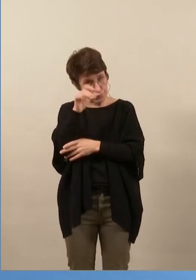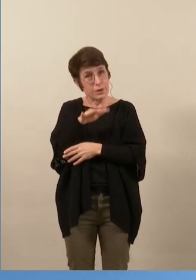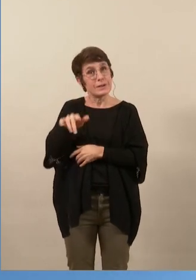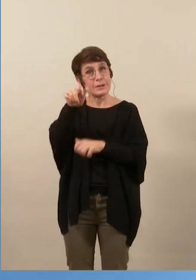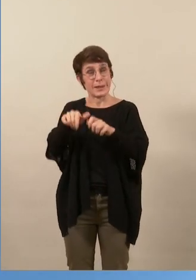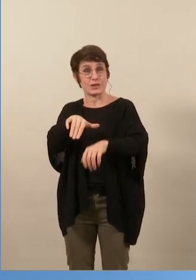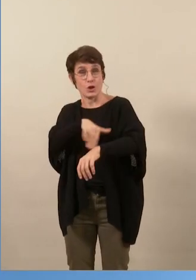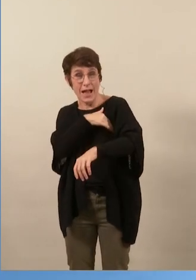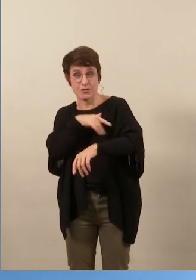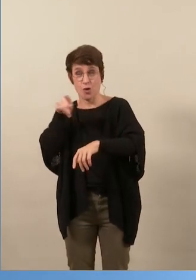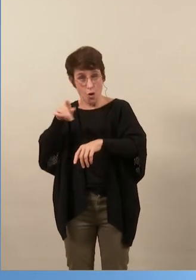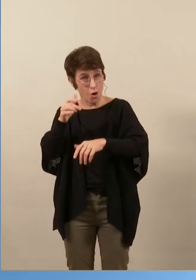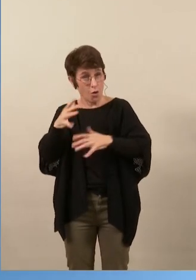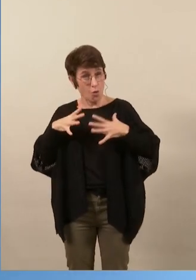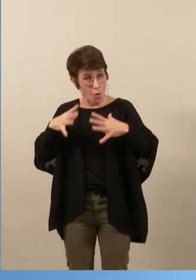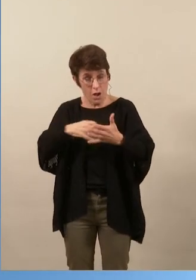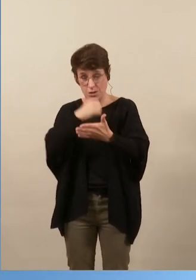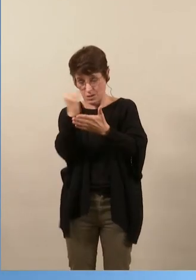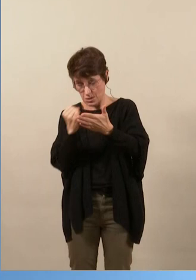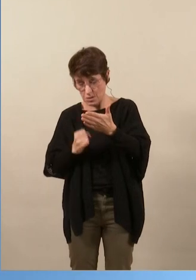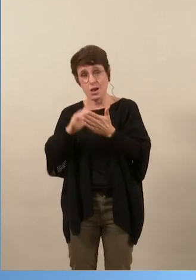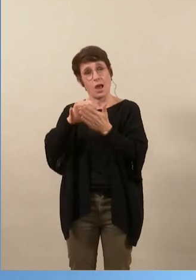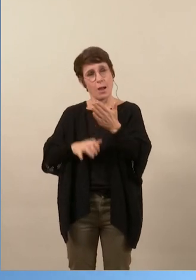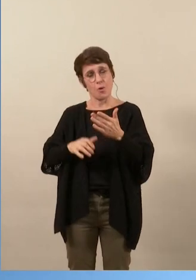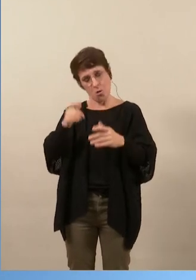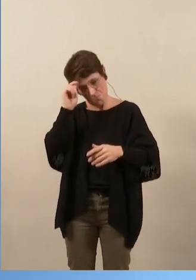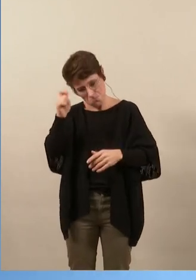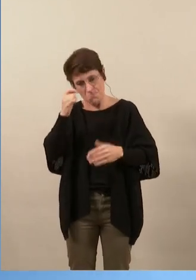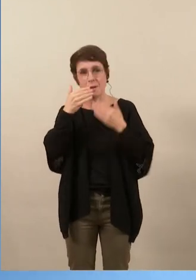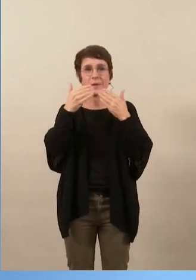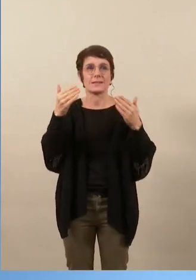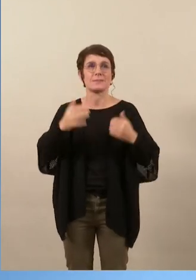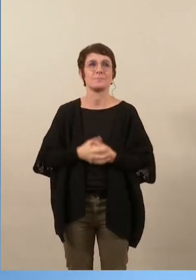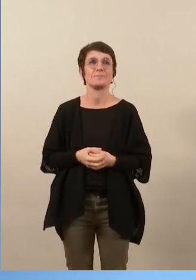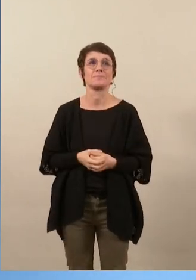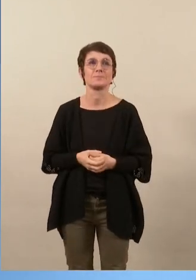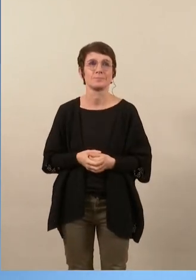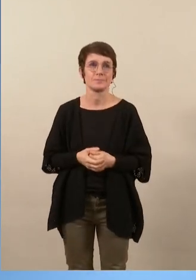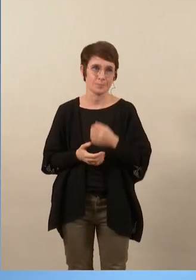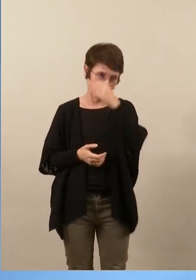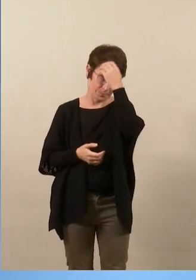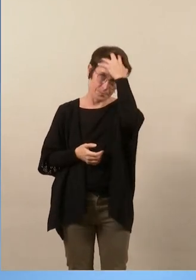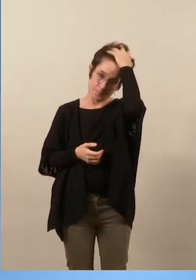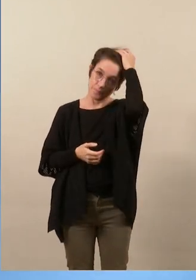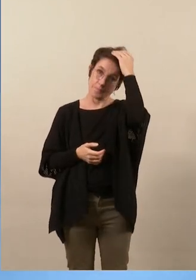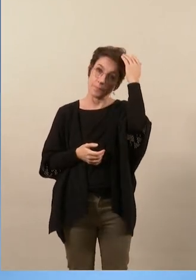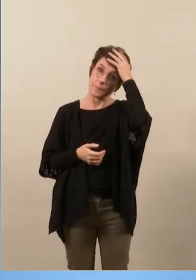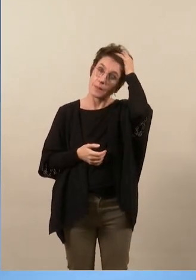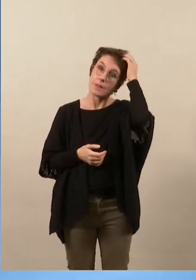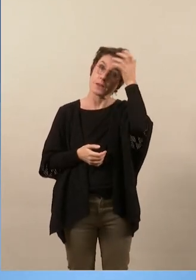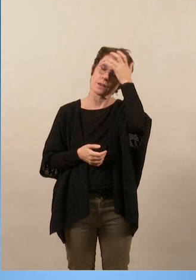agents pour ce rapport je vous remercie merci d'autres